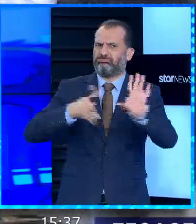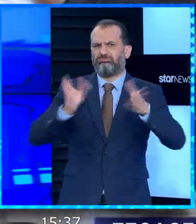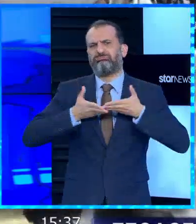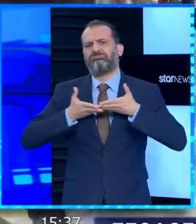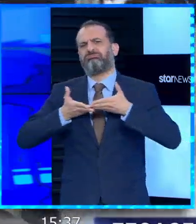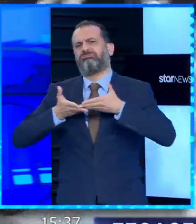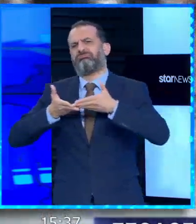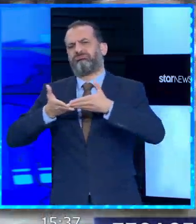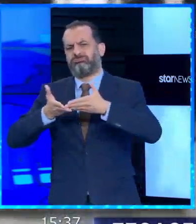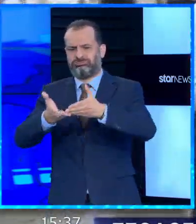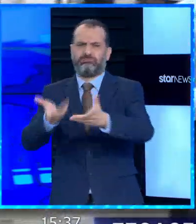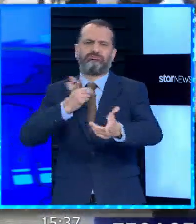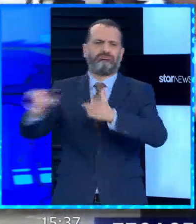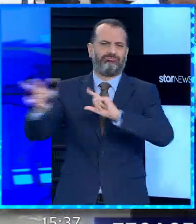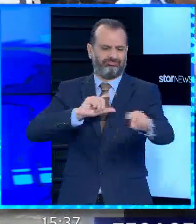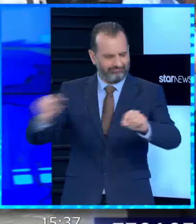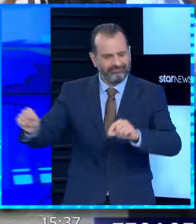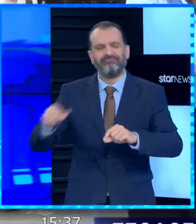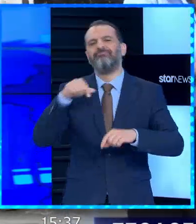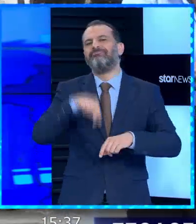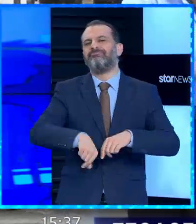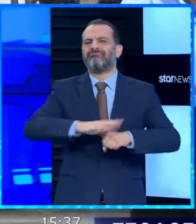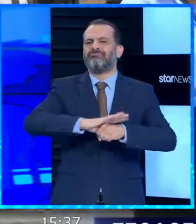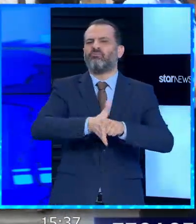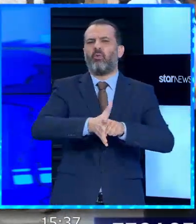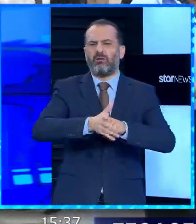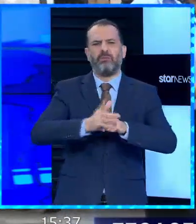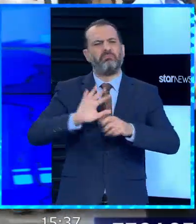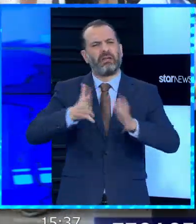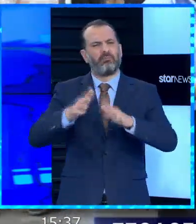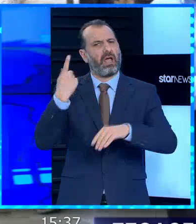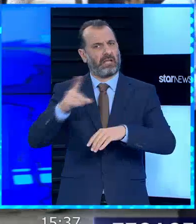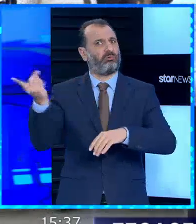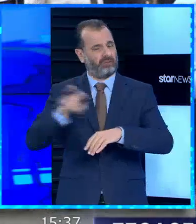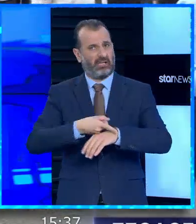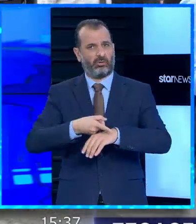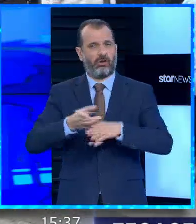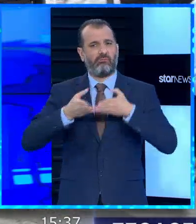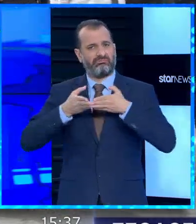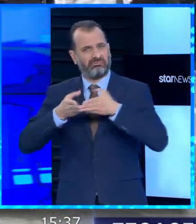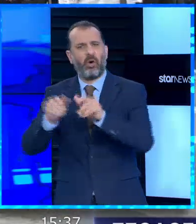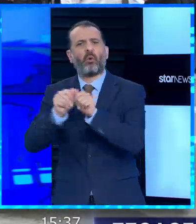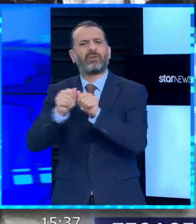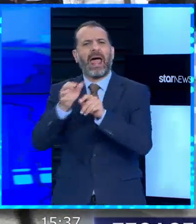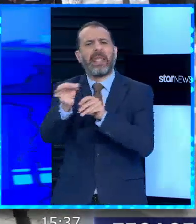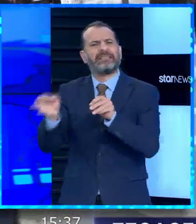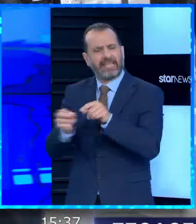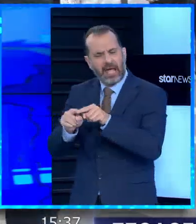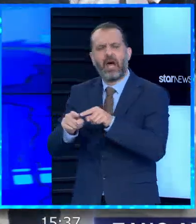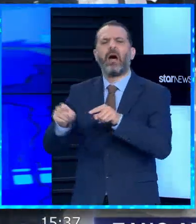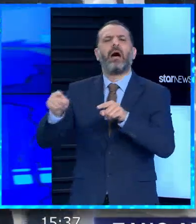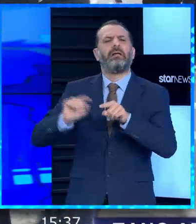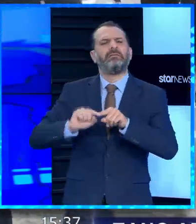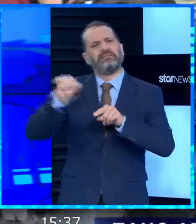ολοταχώς για να φύγουν από την Αθήνα. Αρκεί να σου πω ότι η πληρότητα αυτή τη στιγμή φτάνει και το 100% τόσο για τον Βασσαλονικό όσο και τα νησιά του Αιγαίου. Το πλοίο